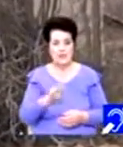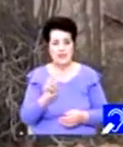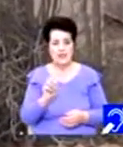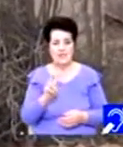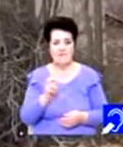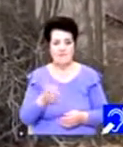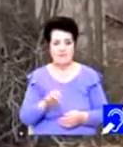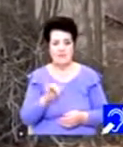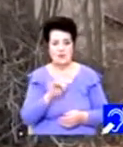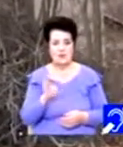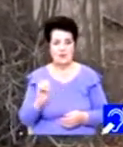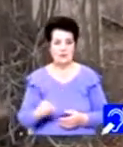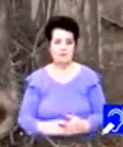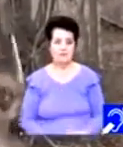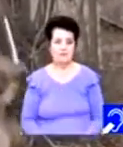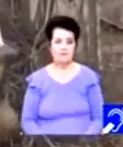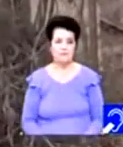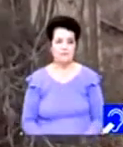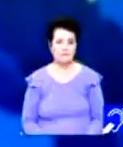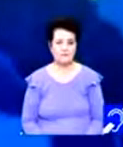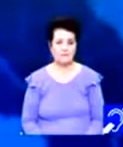Elveția și Uniunea Europeană.